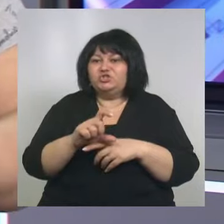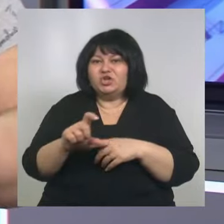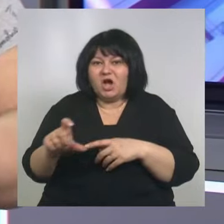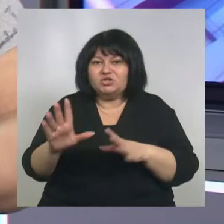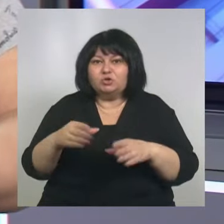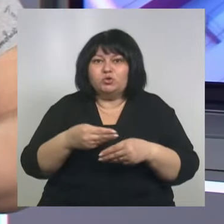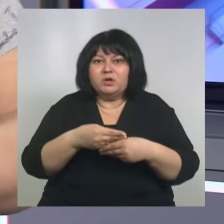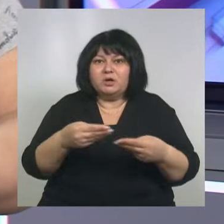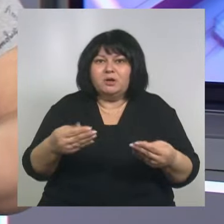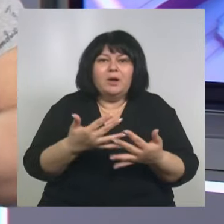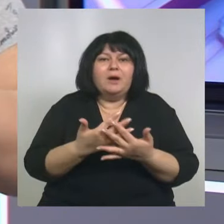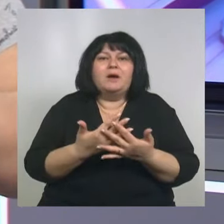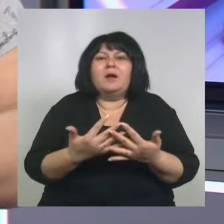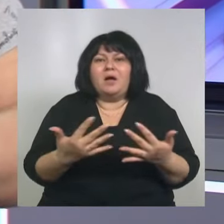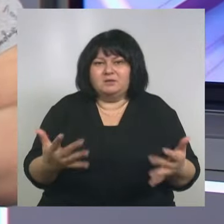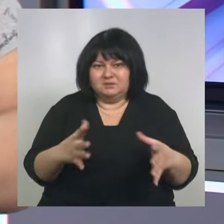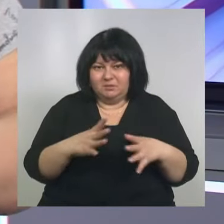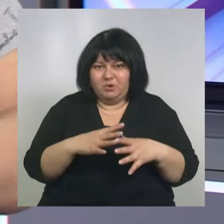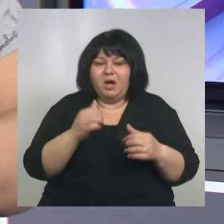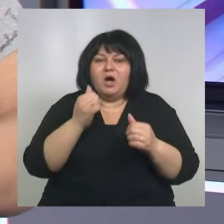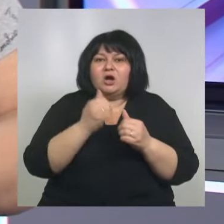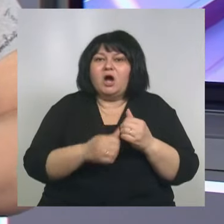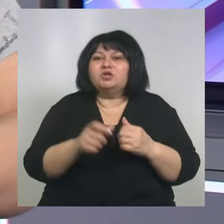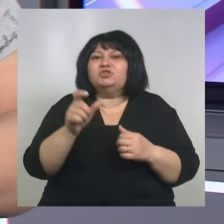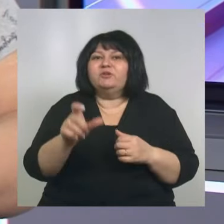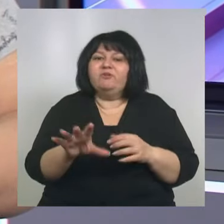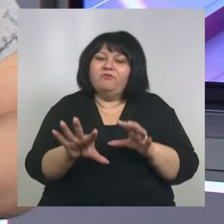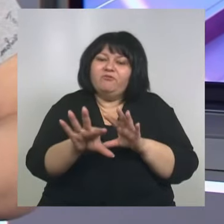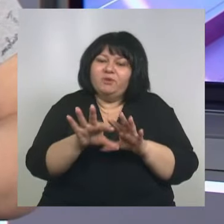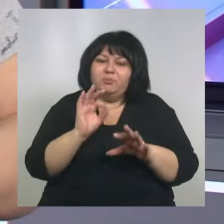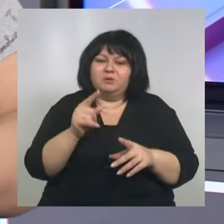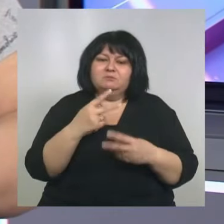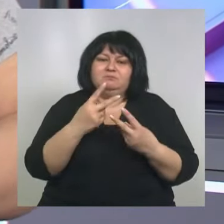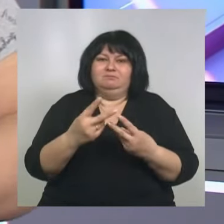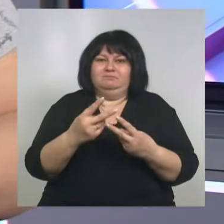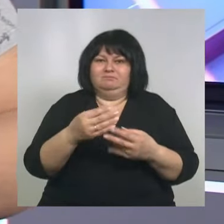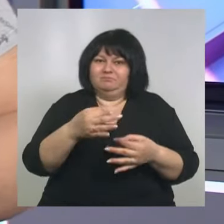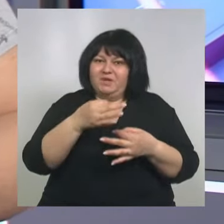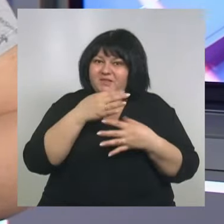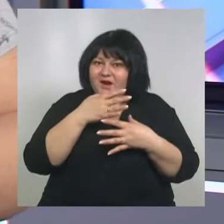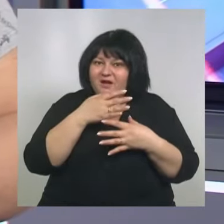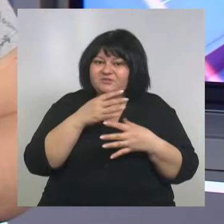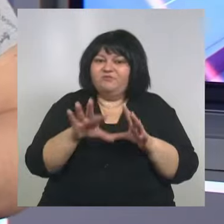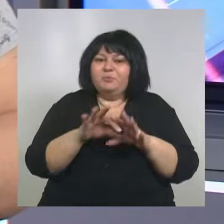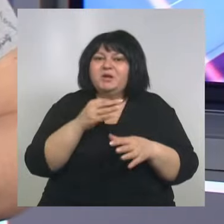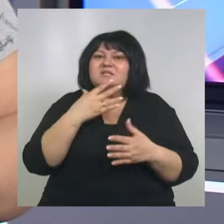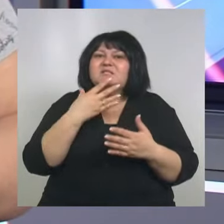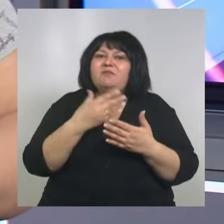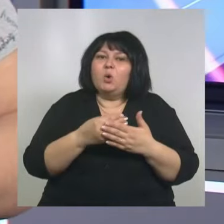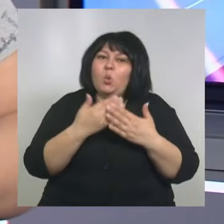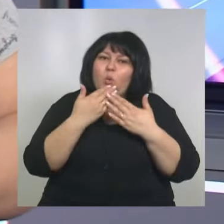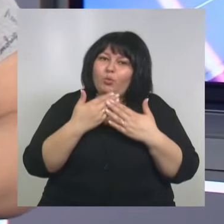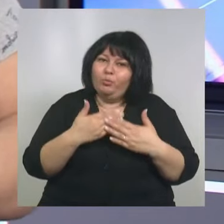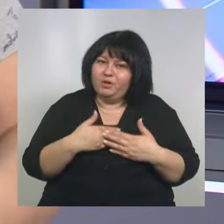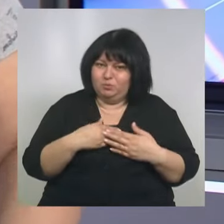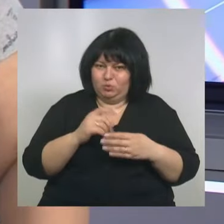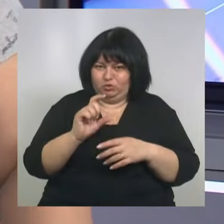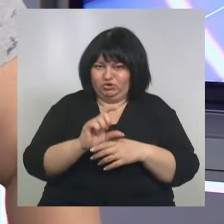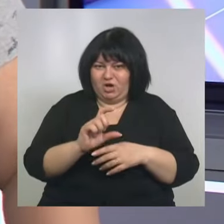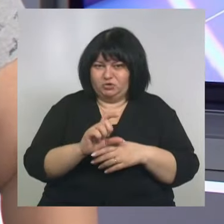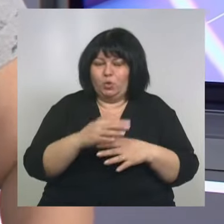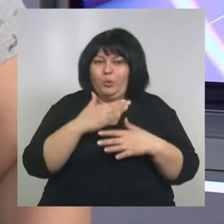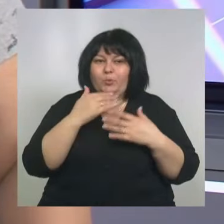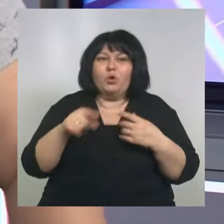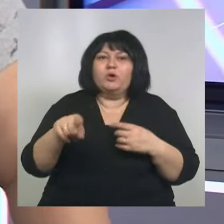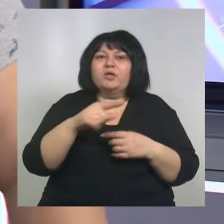мы раздаём они разные и каждый человек он выбирает то что ему понравится то есть он выбирает свою любимую чашку и многие